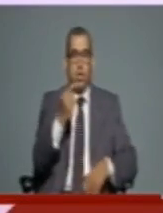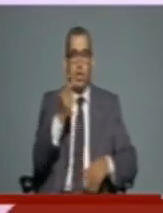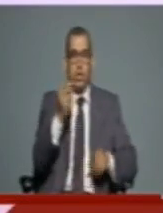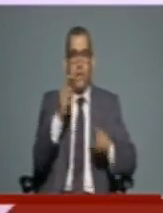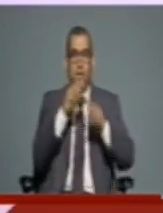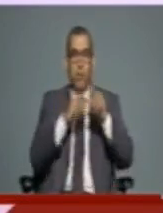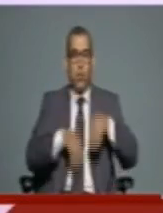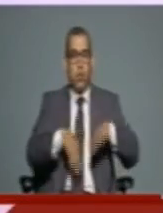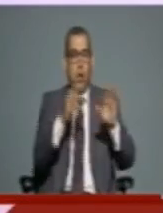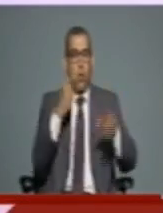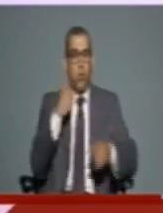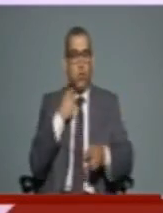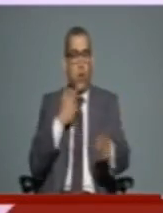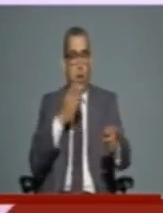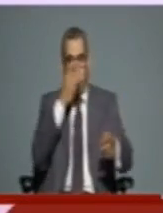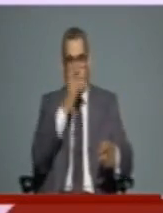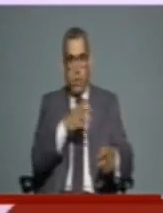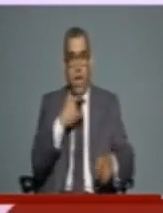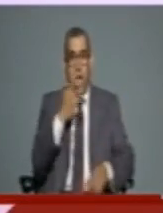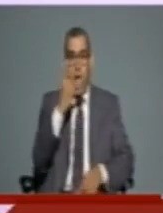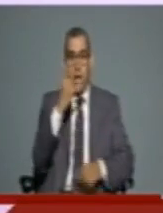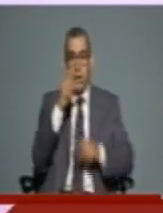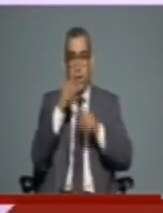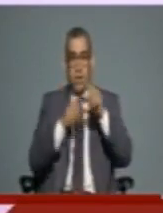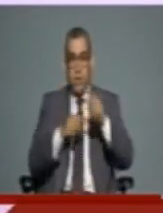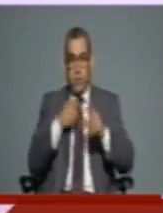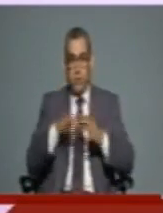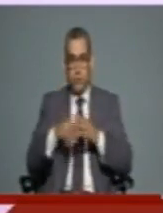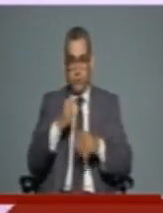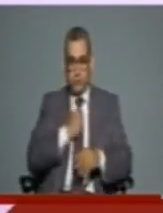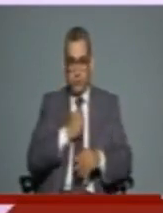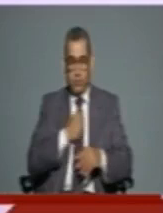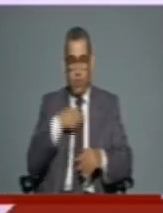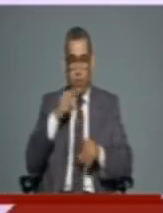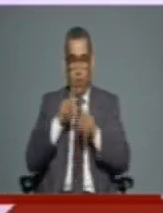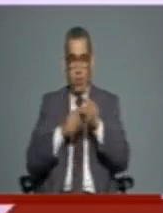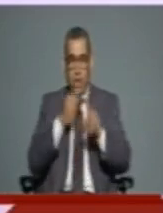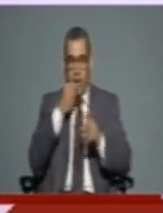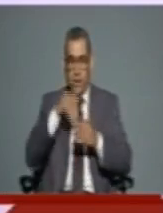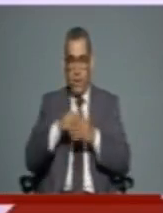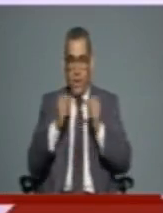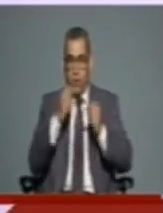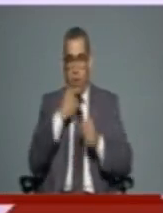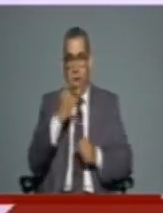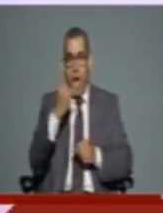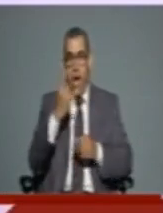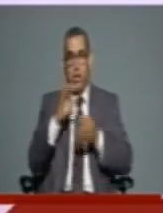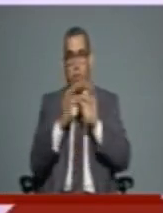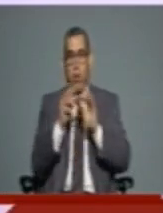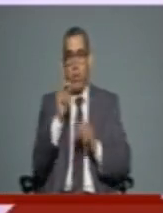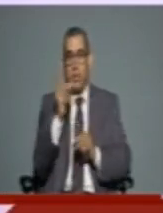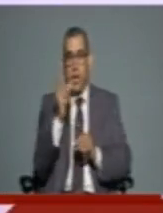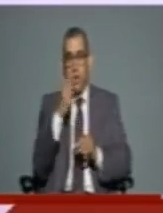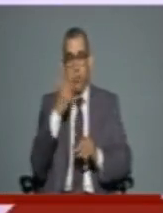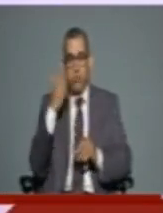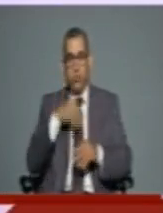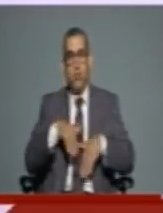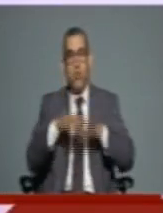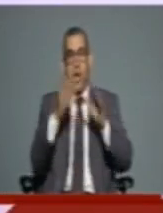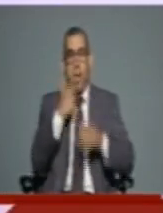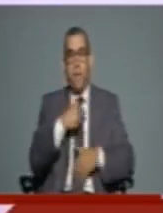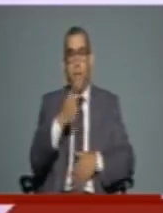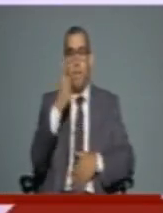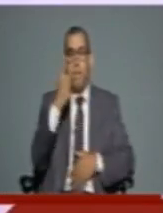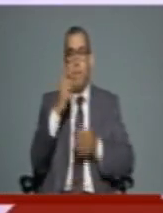لو خدنا ال 10% في استهلاكنا احنا كوزاره التموين ب 10 مليون طن، يعني احنا بنتكلم في